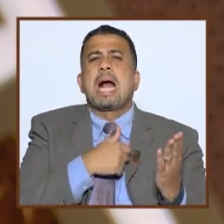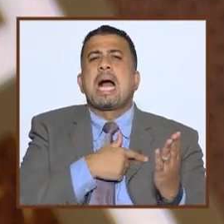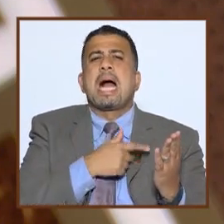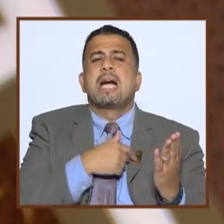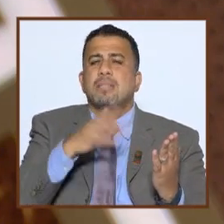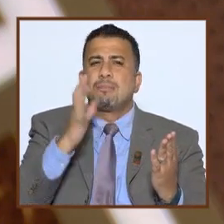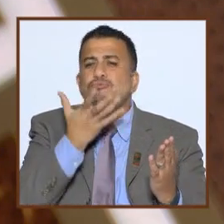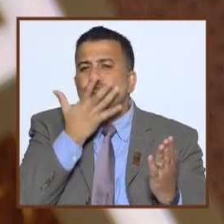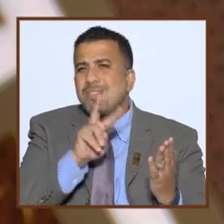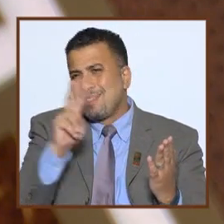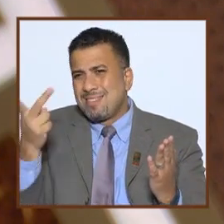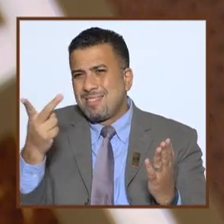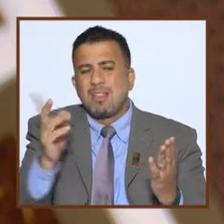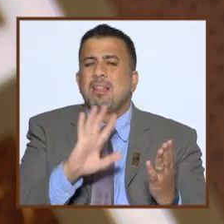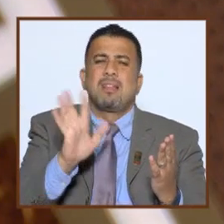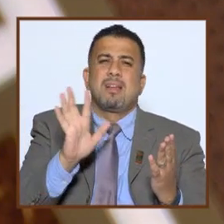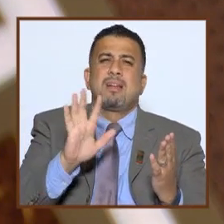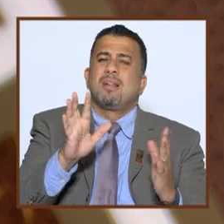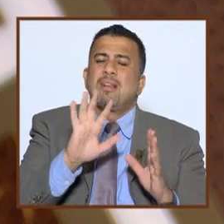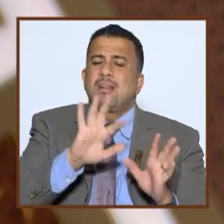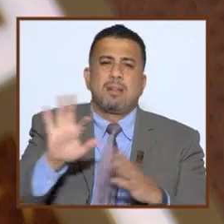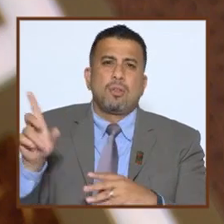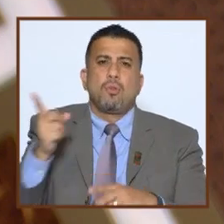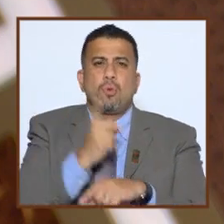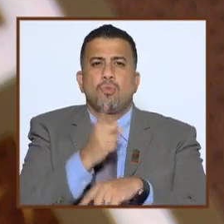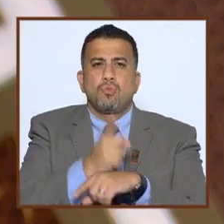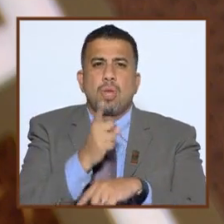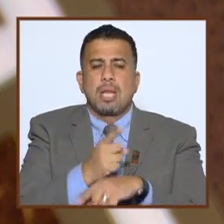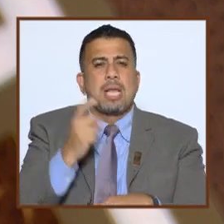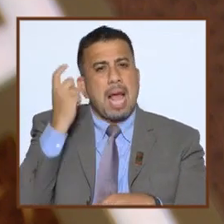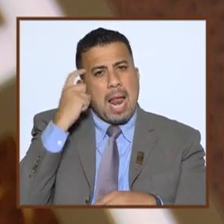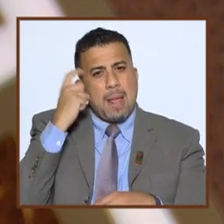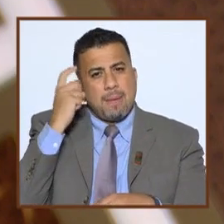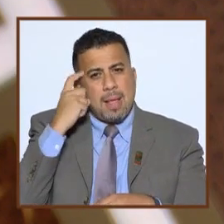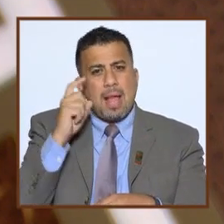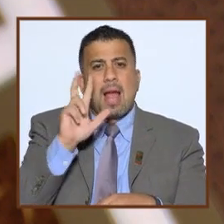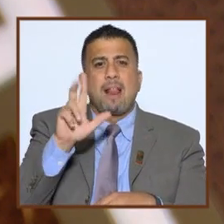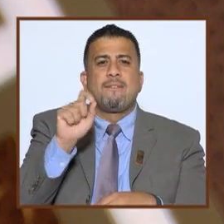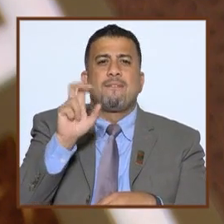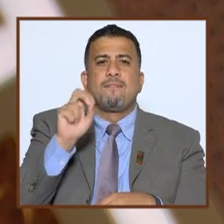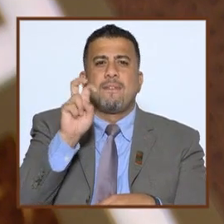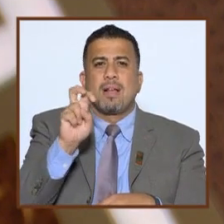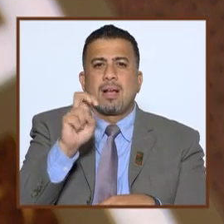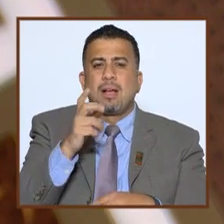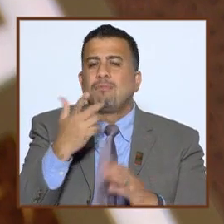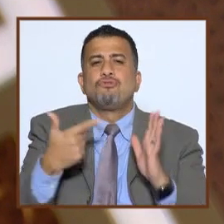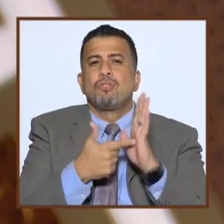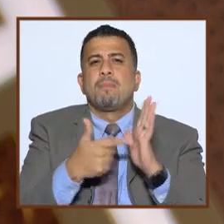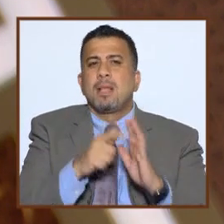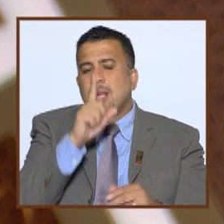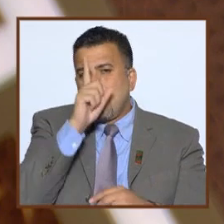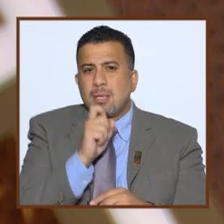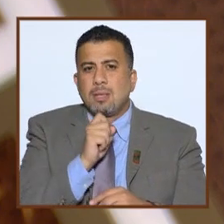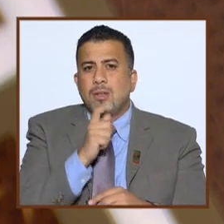همم طيب هذا الرجل الله يسلمكم هو استاذ علم الفقه علم الحديث في جامعه الازهر فهو